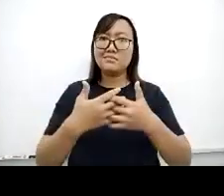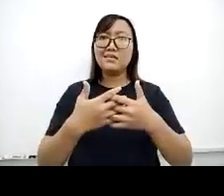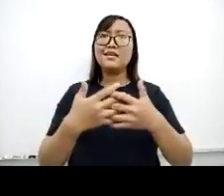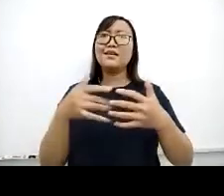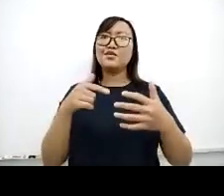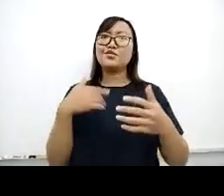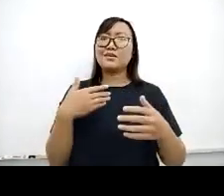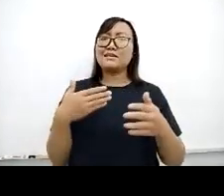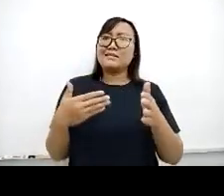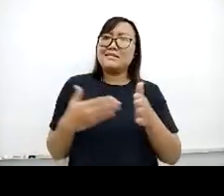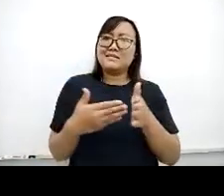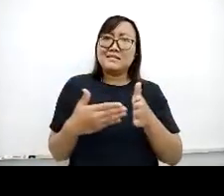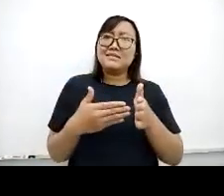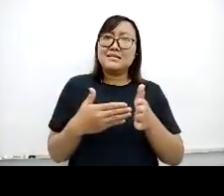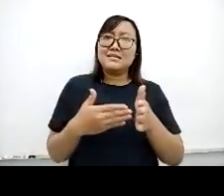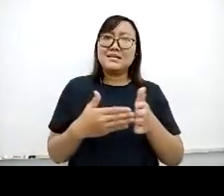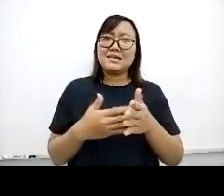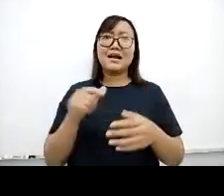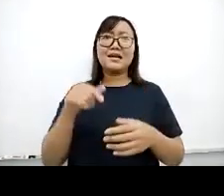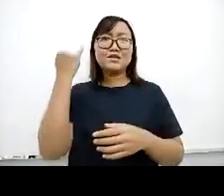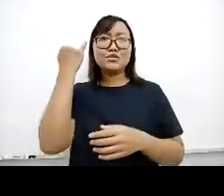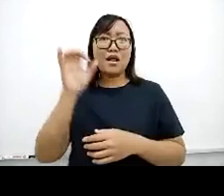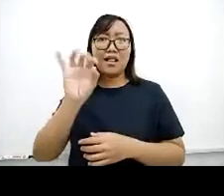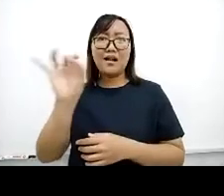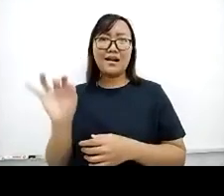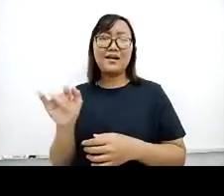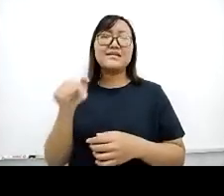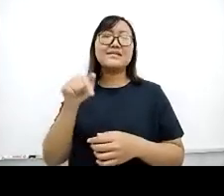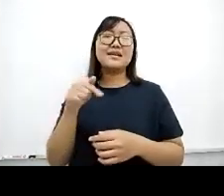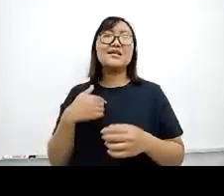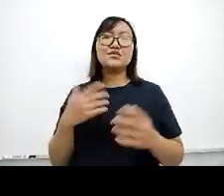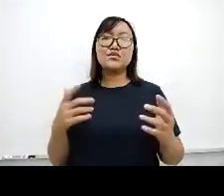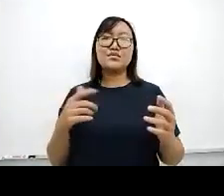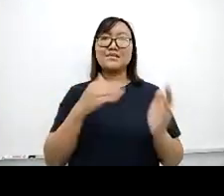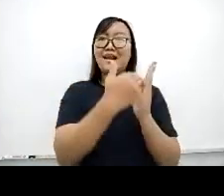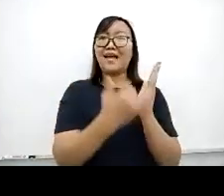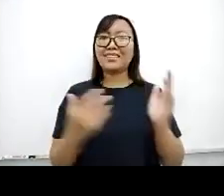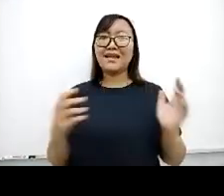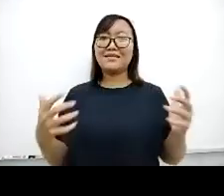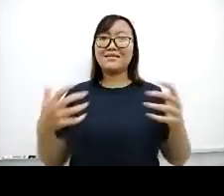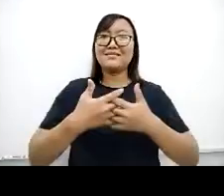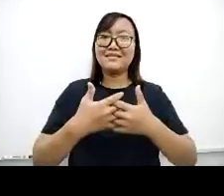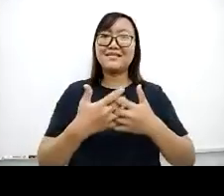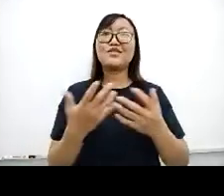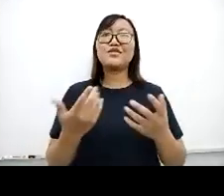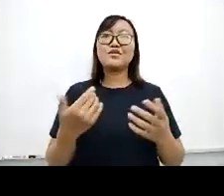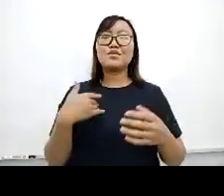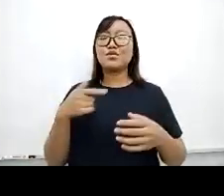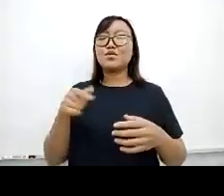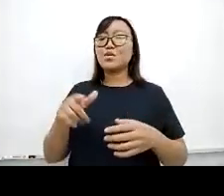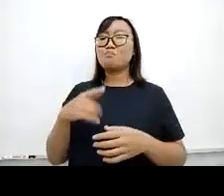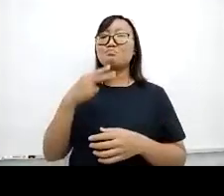bagi disamping isu-isu lain yang kita butuhkan jadi integrasi data kemudian membangun kepercayaan diantara ke